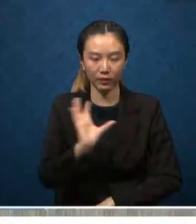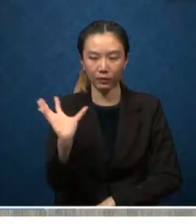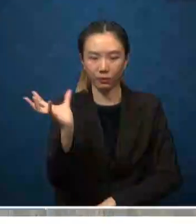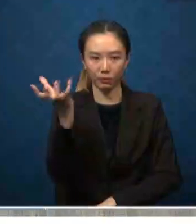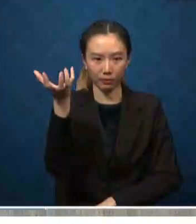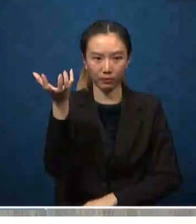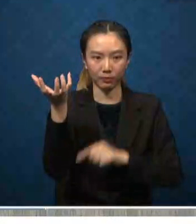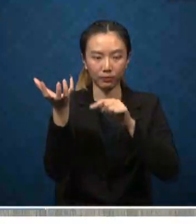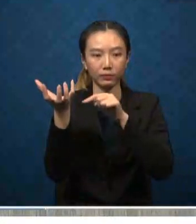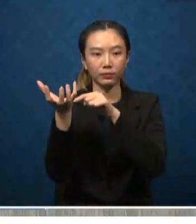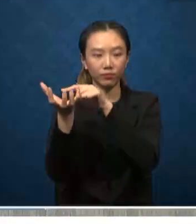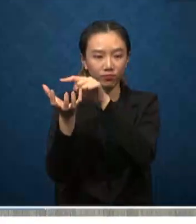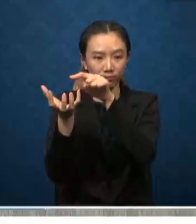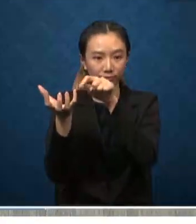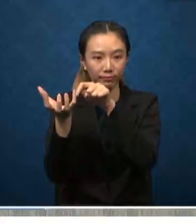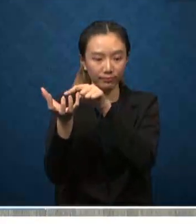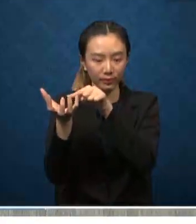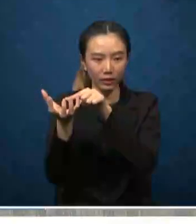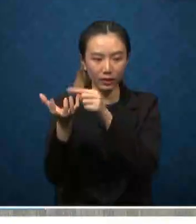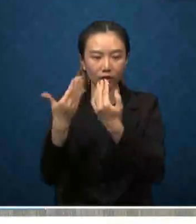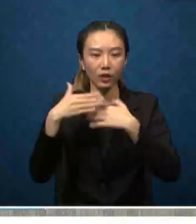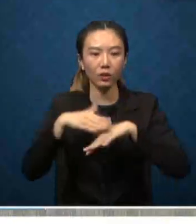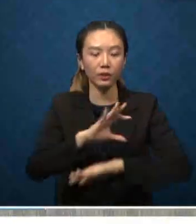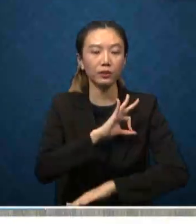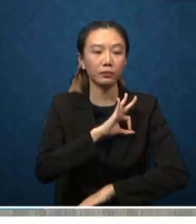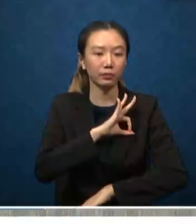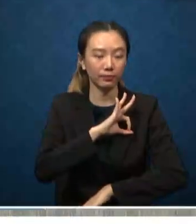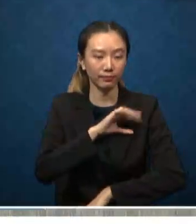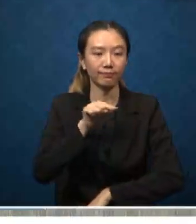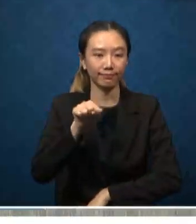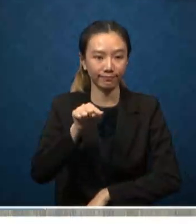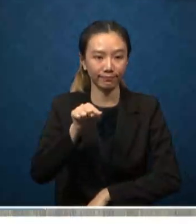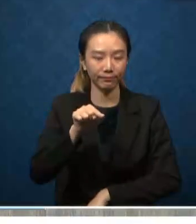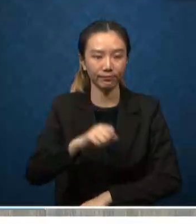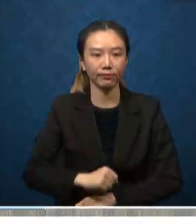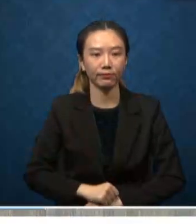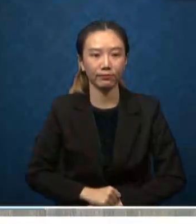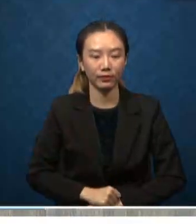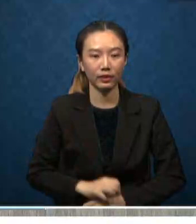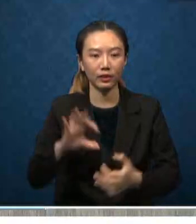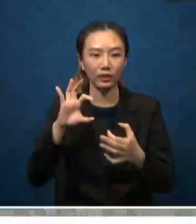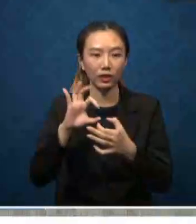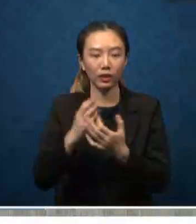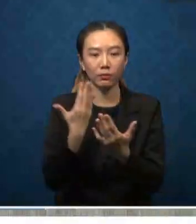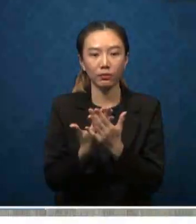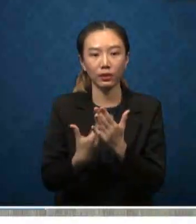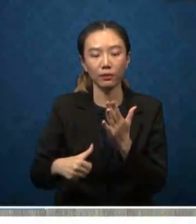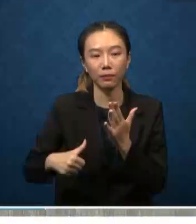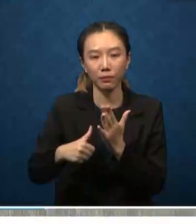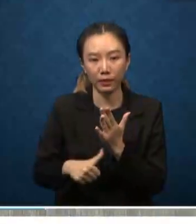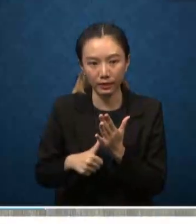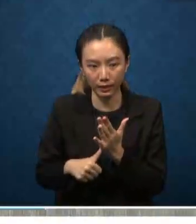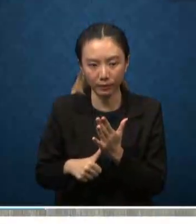on Transparency and Exchange of Information for Tax Purposes หรือ Global